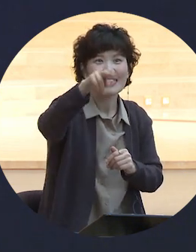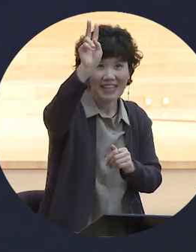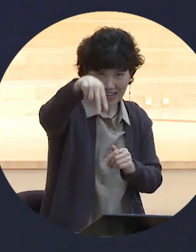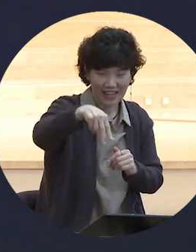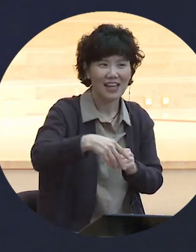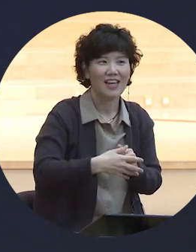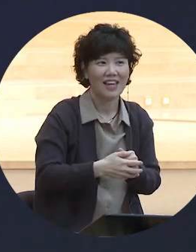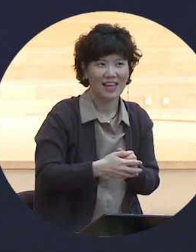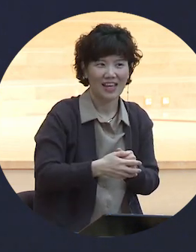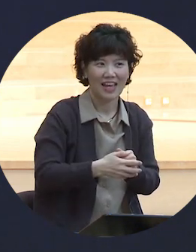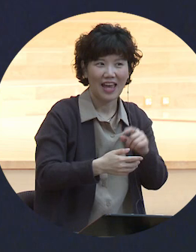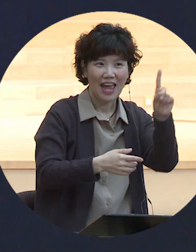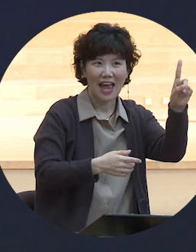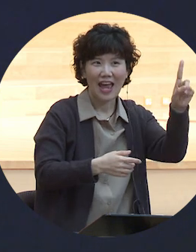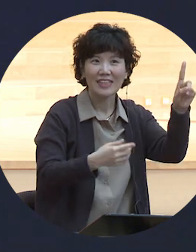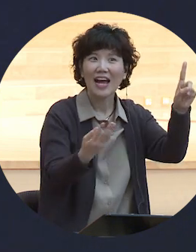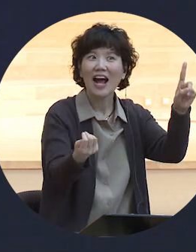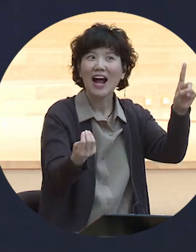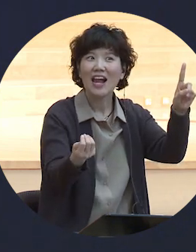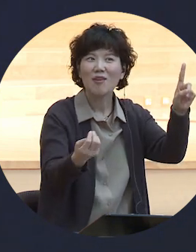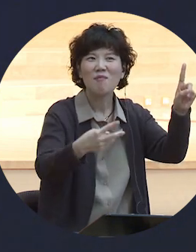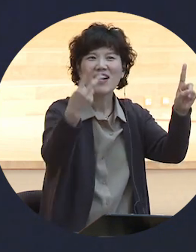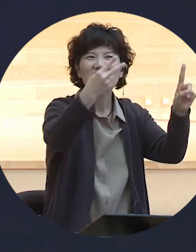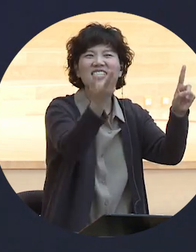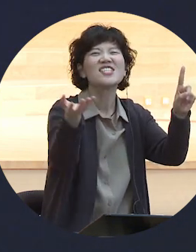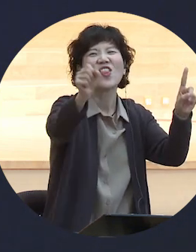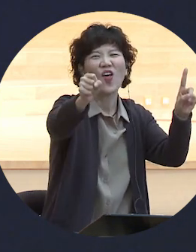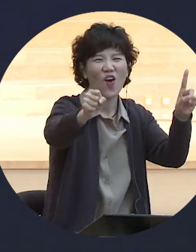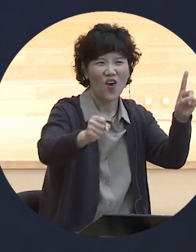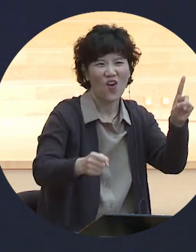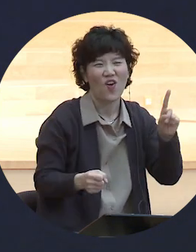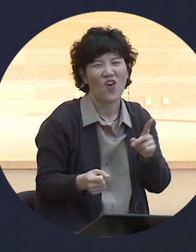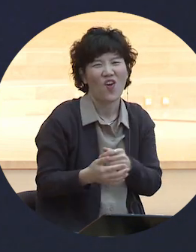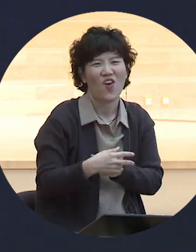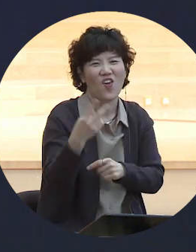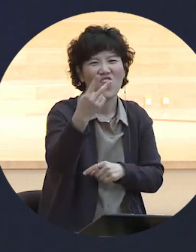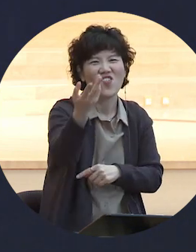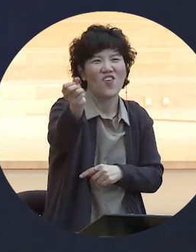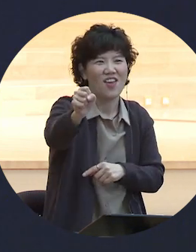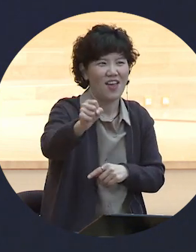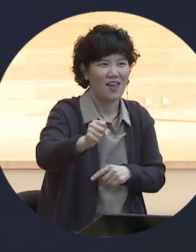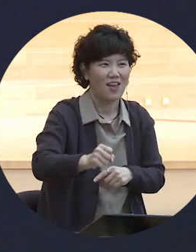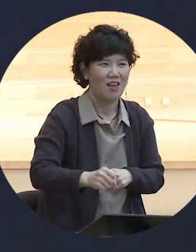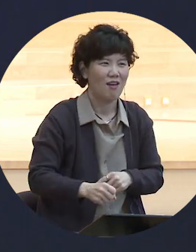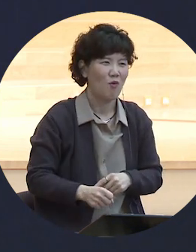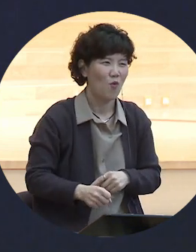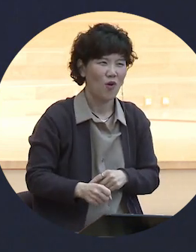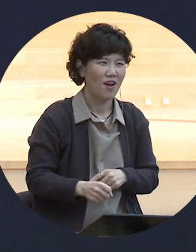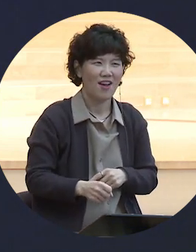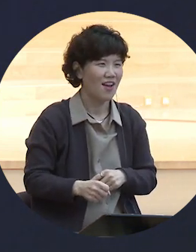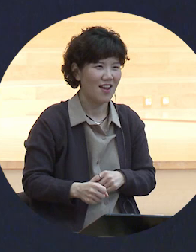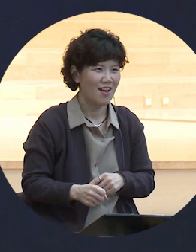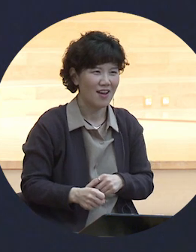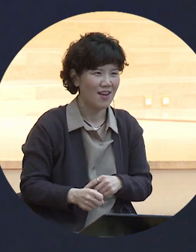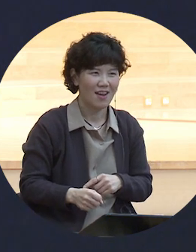달러 한 작품이 그러니까 하나로 바꾸면 2천억이 되는 거예요. 저거 갑자기 막